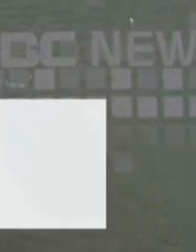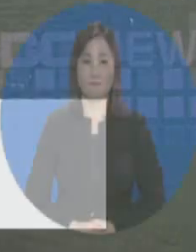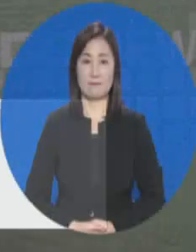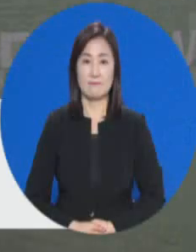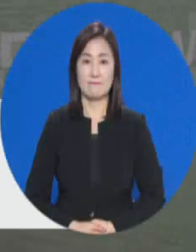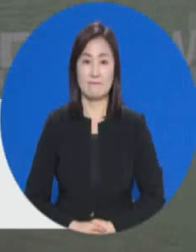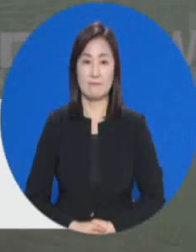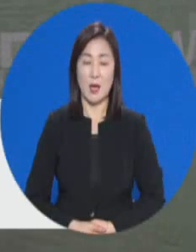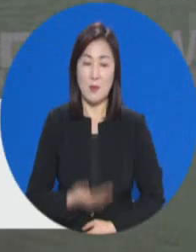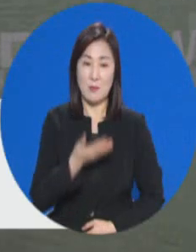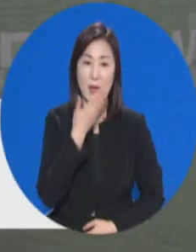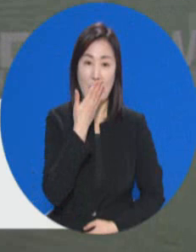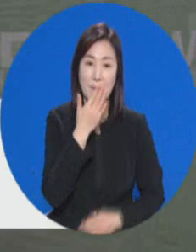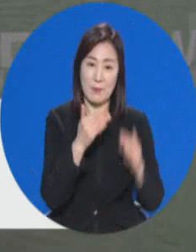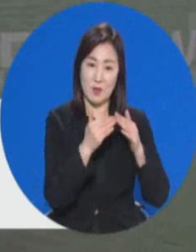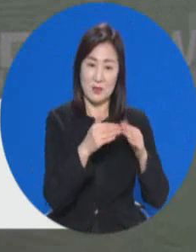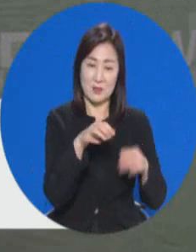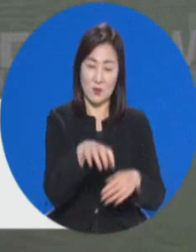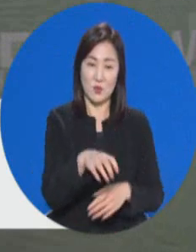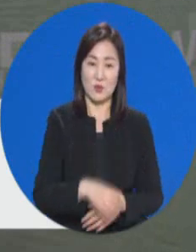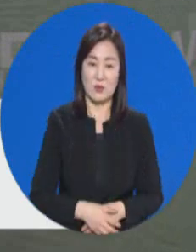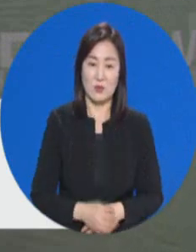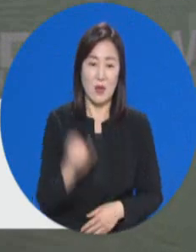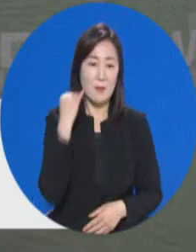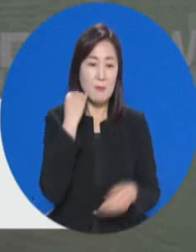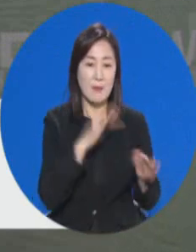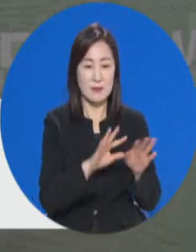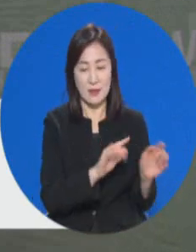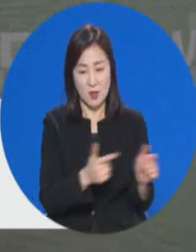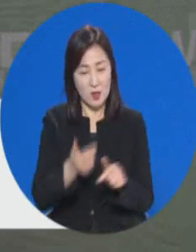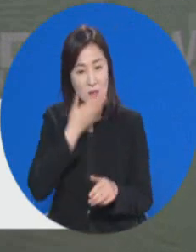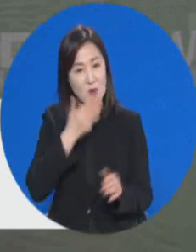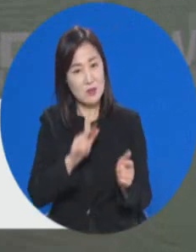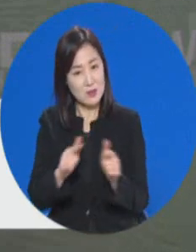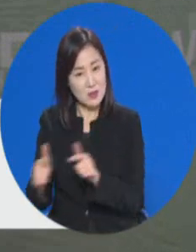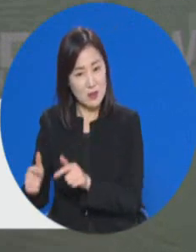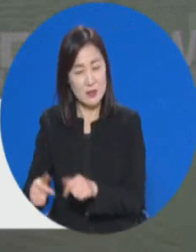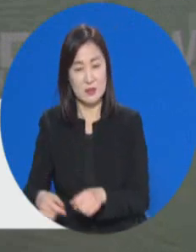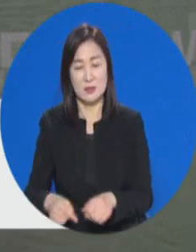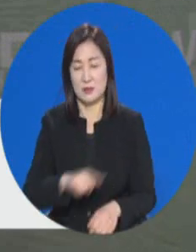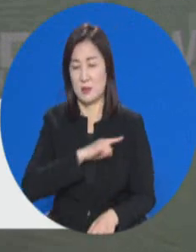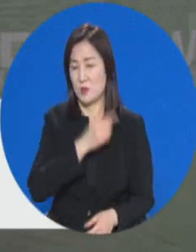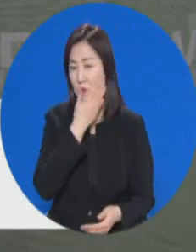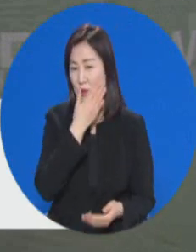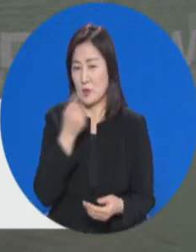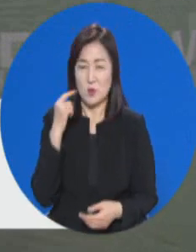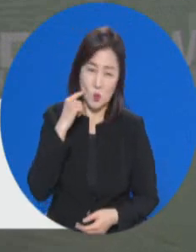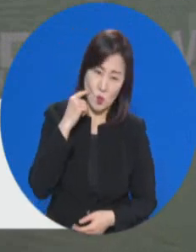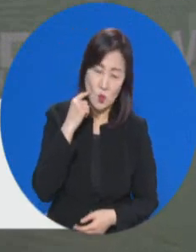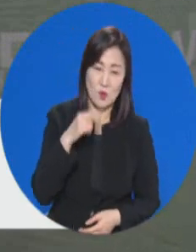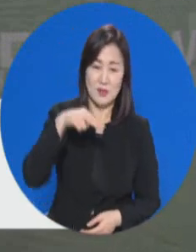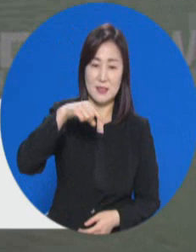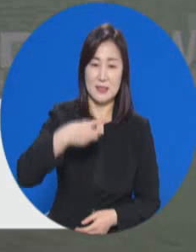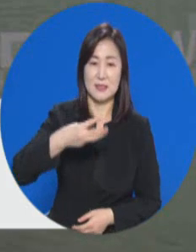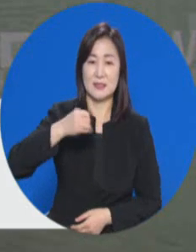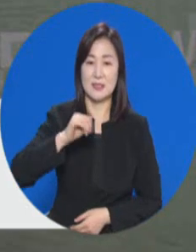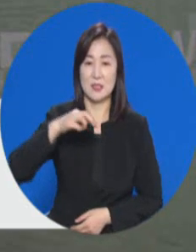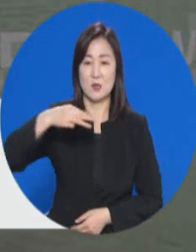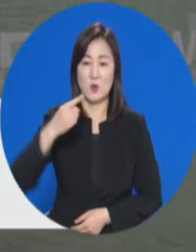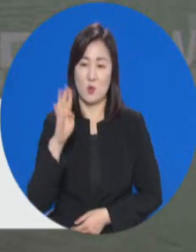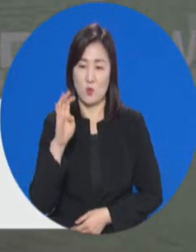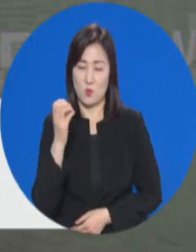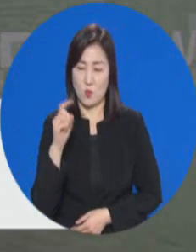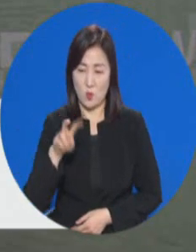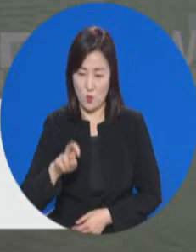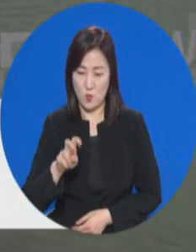네, 식탁에 오르는 수산물을 위협하는 바다 미세 플라스틱의 주범으로 어업 현장에서 쓰이는 스티로폼 부표가